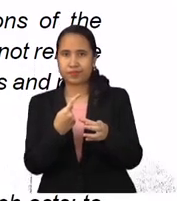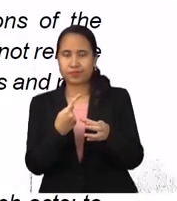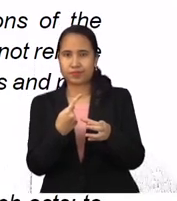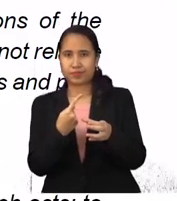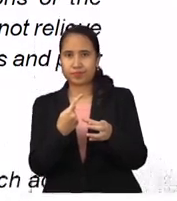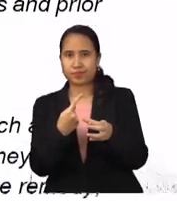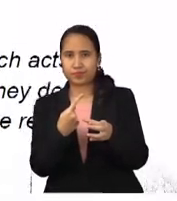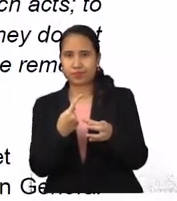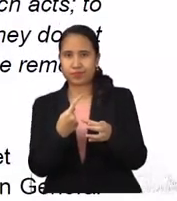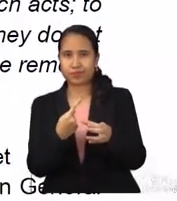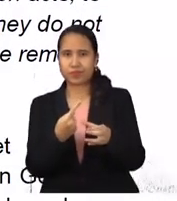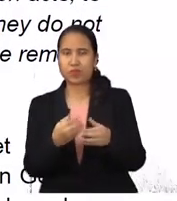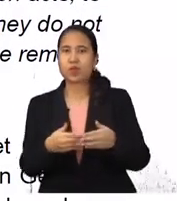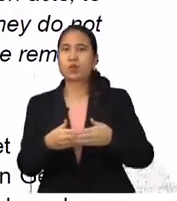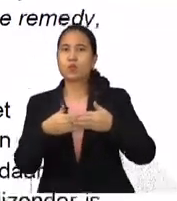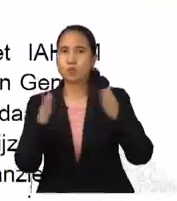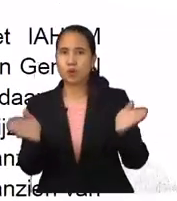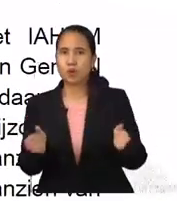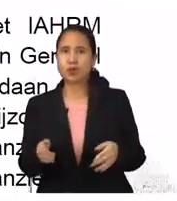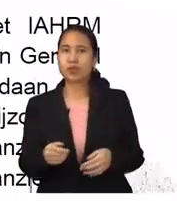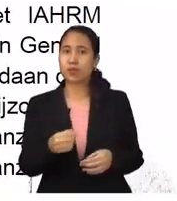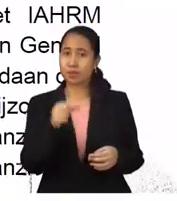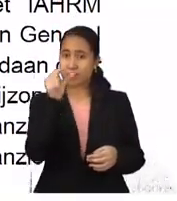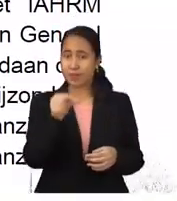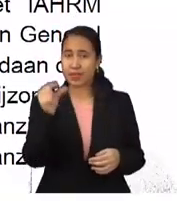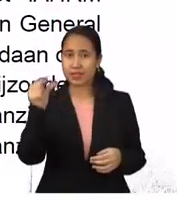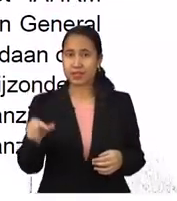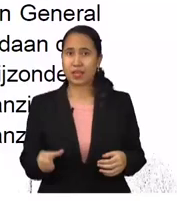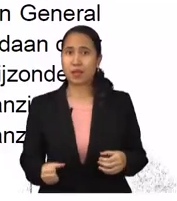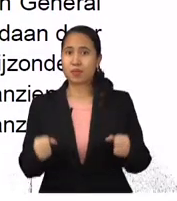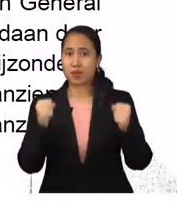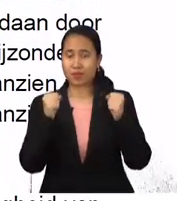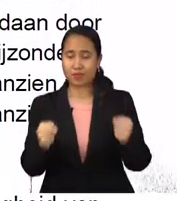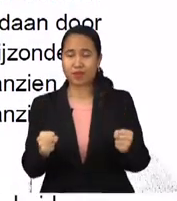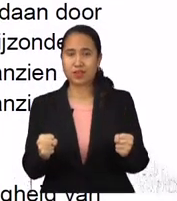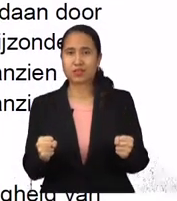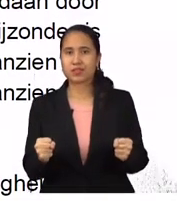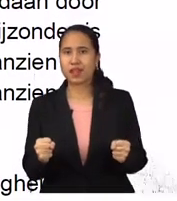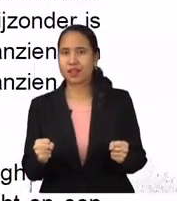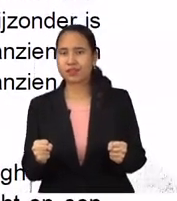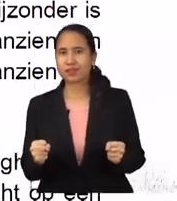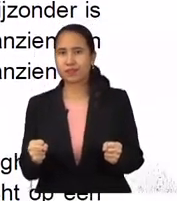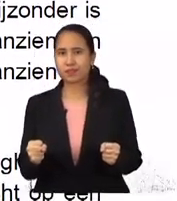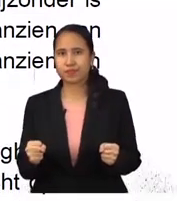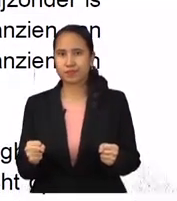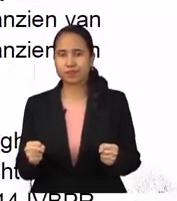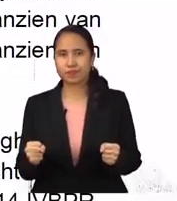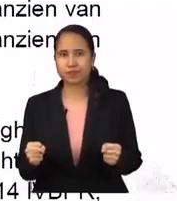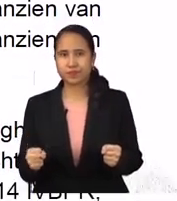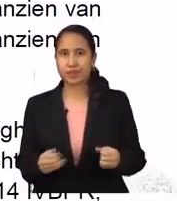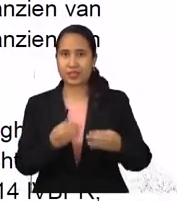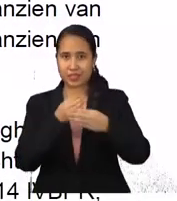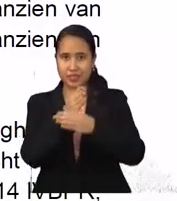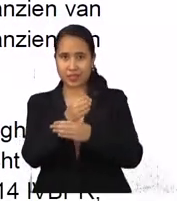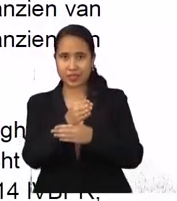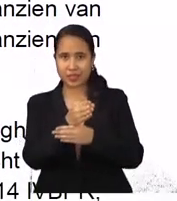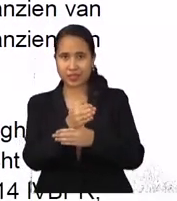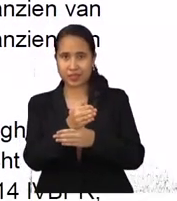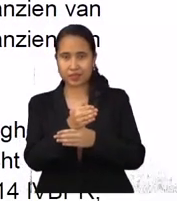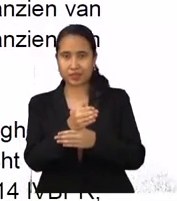accordingly, where public officials or state agents have committed violations of the covenant rights referred to in this